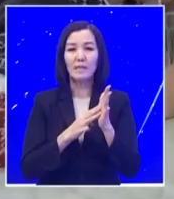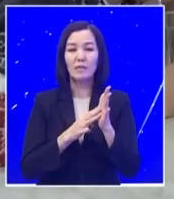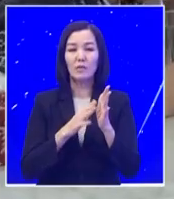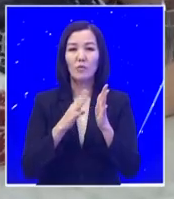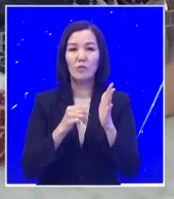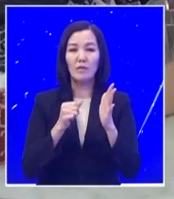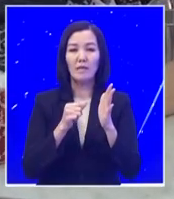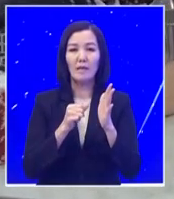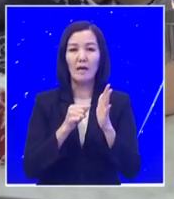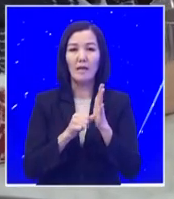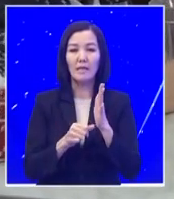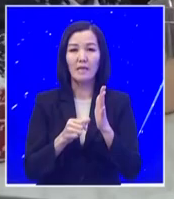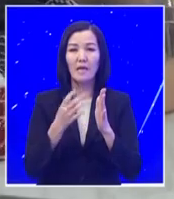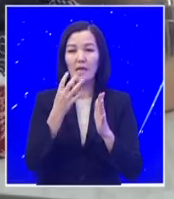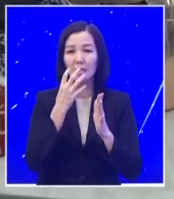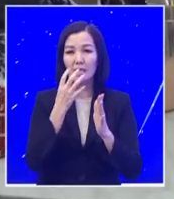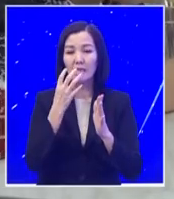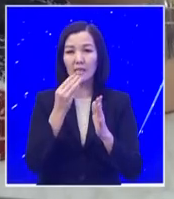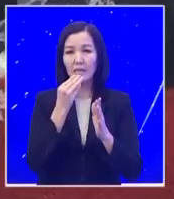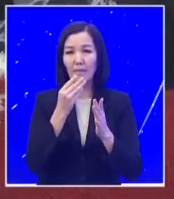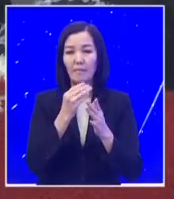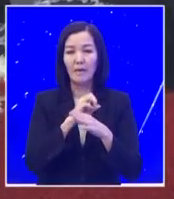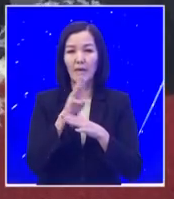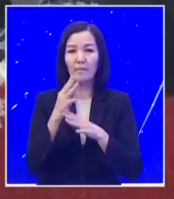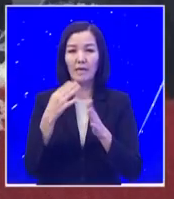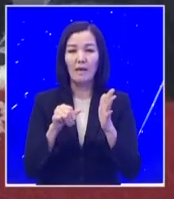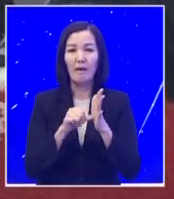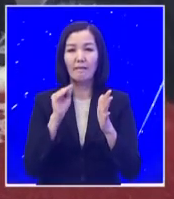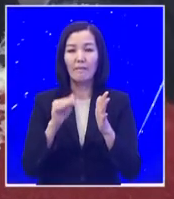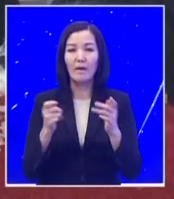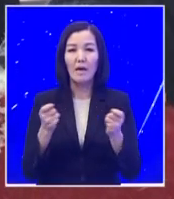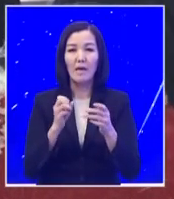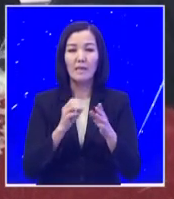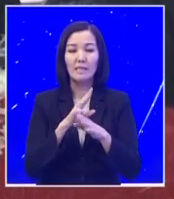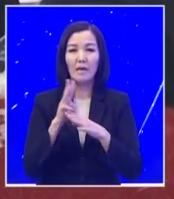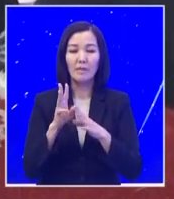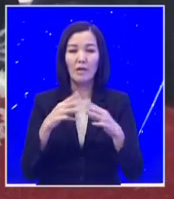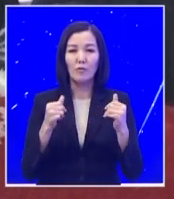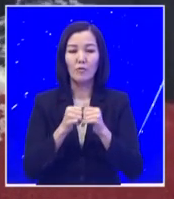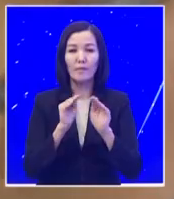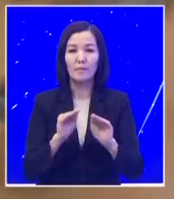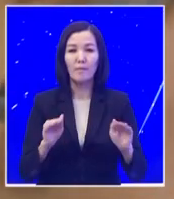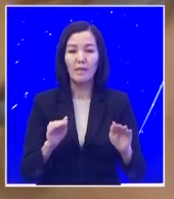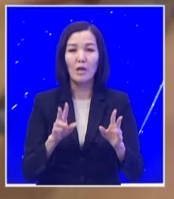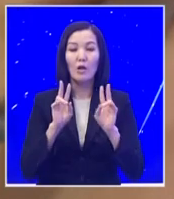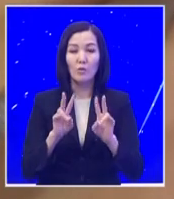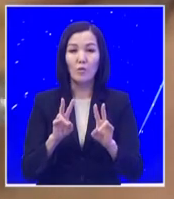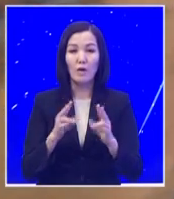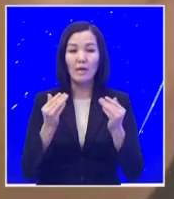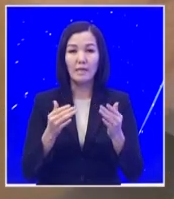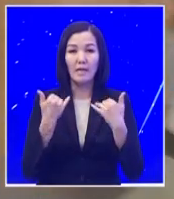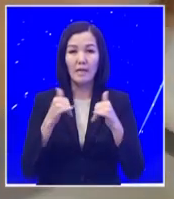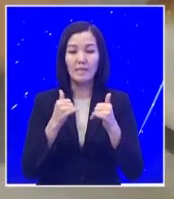378796 оқушы ыстық тамақпен қамтылған, оның 46000-нан астамы аз қамтылған отбасы балалары. Десе де қазір